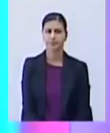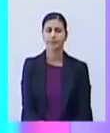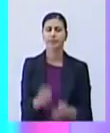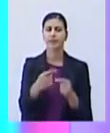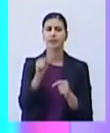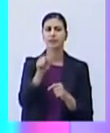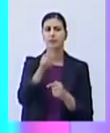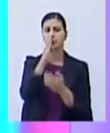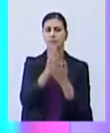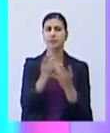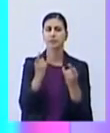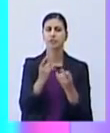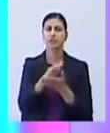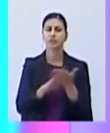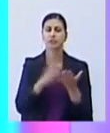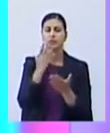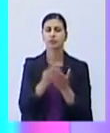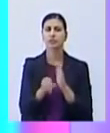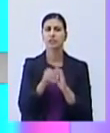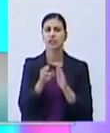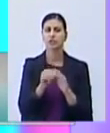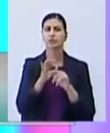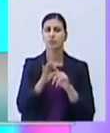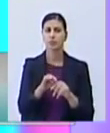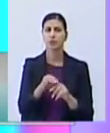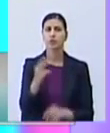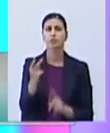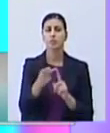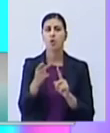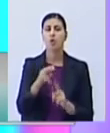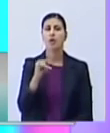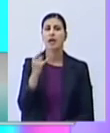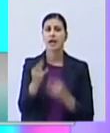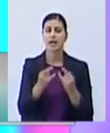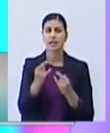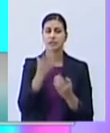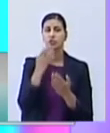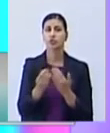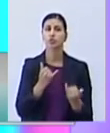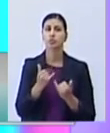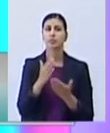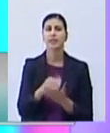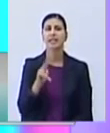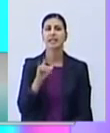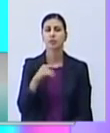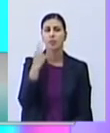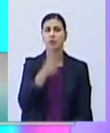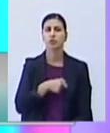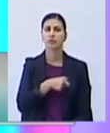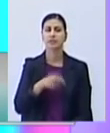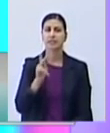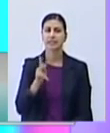დავბრუნდით პირდაპირ ეთერში, ვაგრძელებთ ჩვენს საარჩევნო მარათონს მეორე არხზე და წარმოგიდგენთ ჩვენს სტუმრებს საქართველოს ლეიბორისტული პარტიის მაჟორიტარი